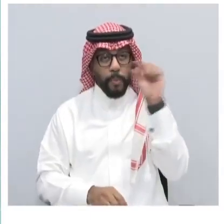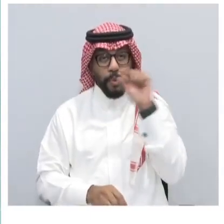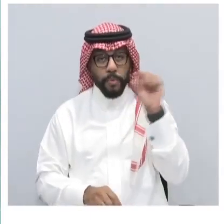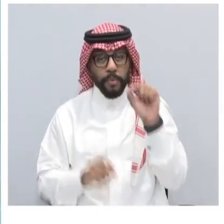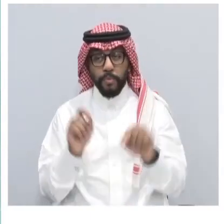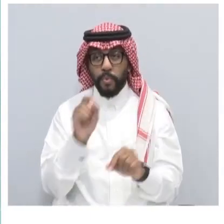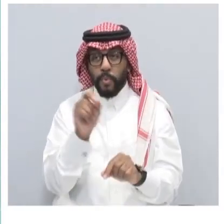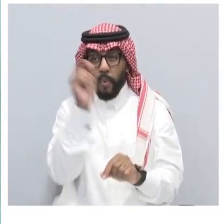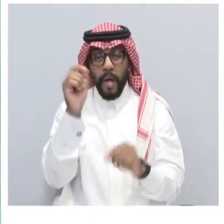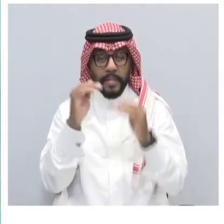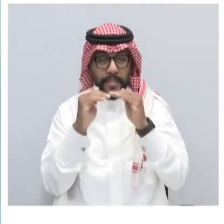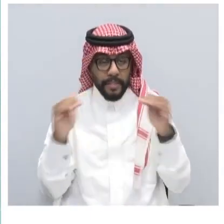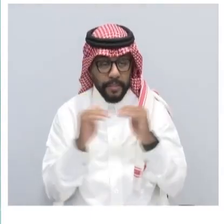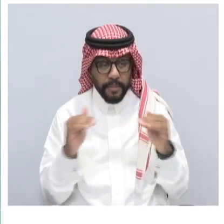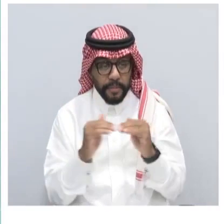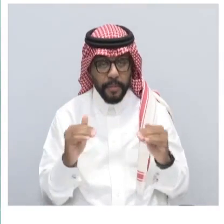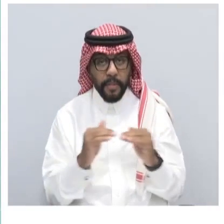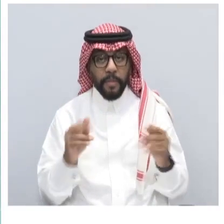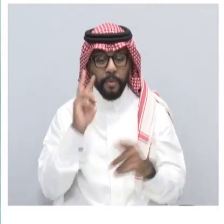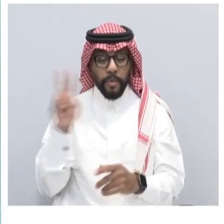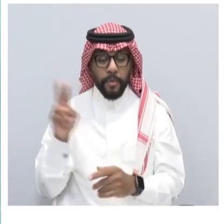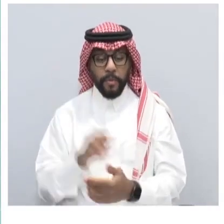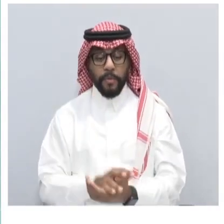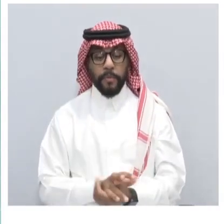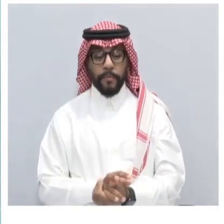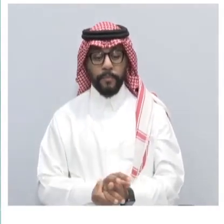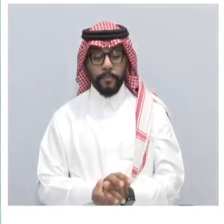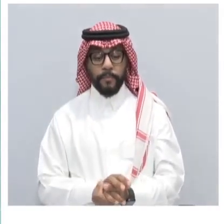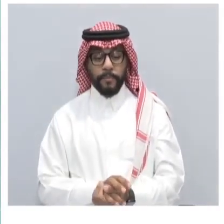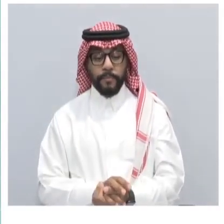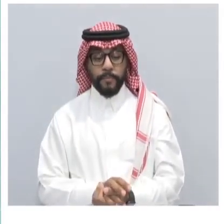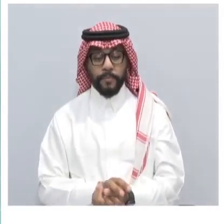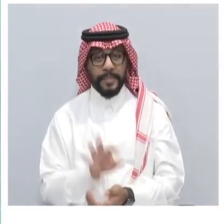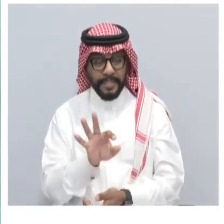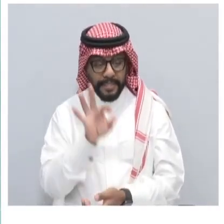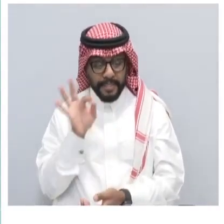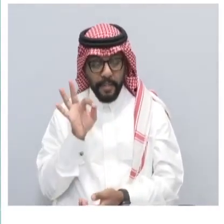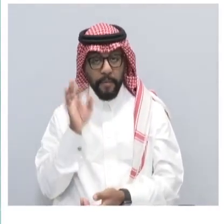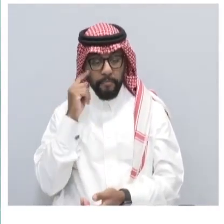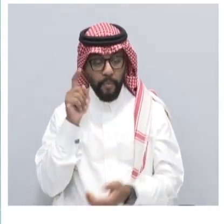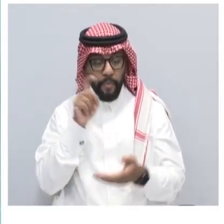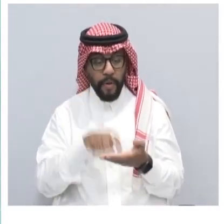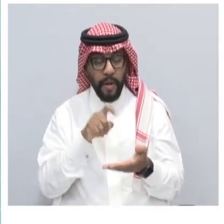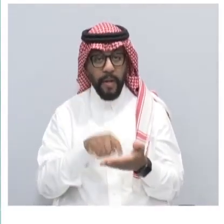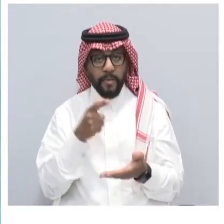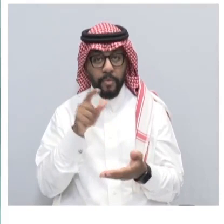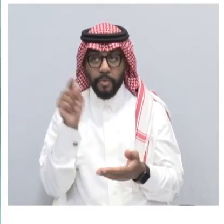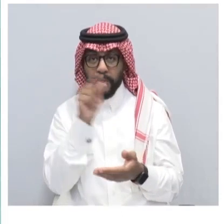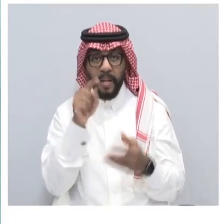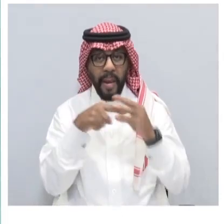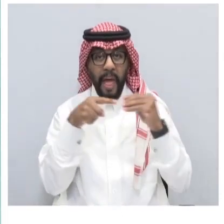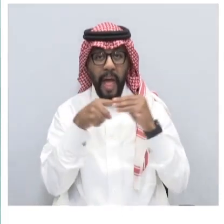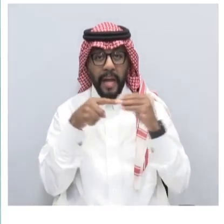فواصل صفحات واسطر لاين اند بيج بريك يمكنك العثور على عنصر التحكم بالاسطر الناقصه الوحيده